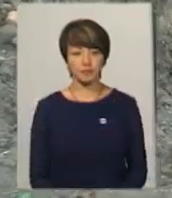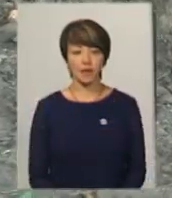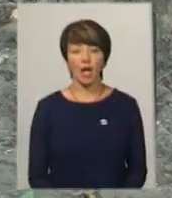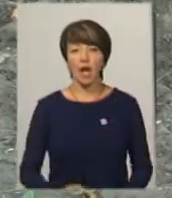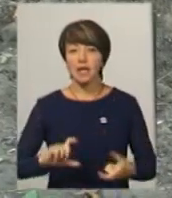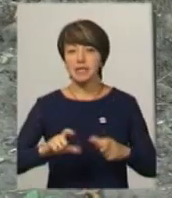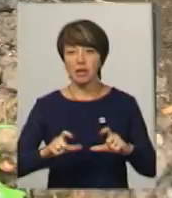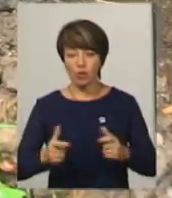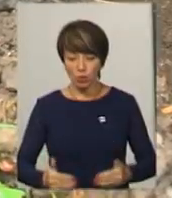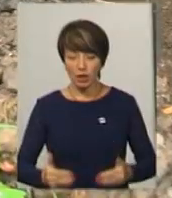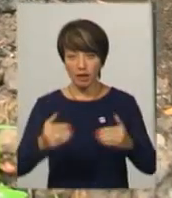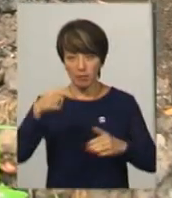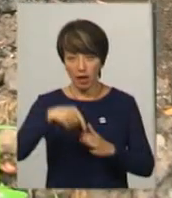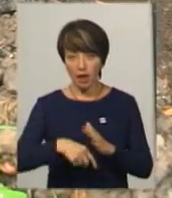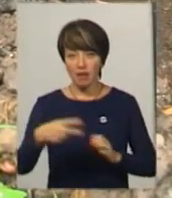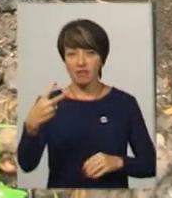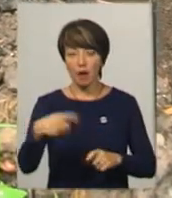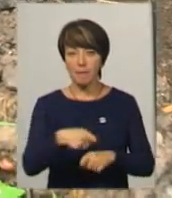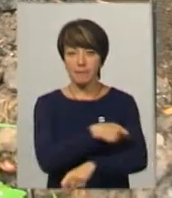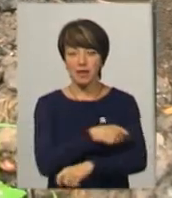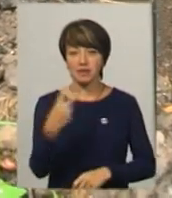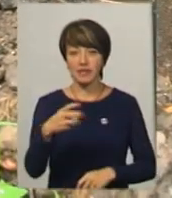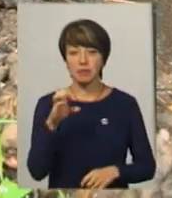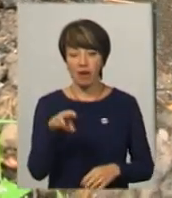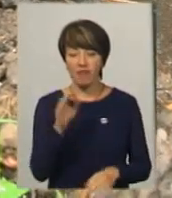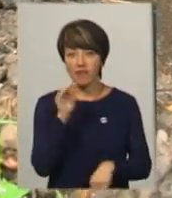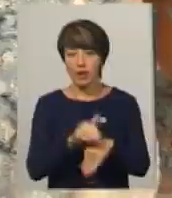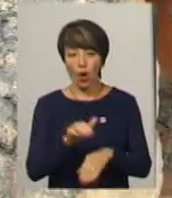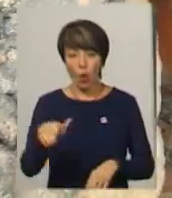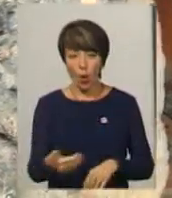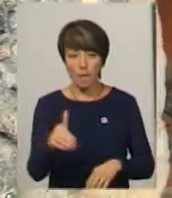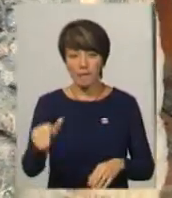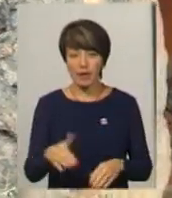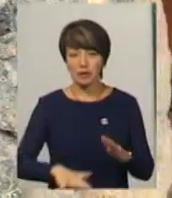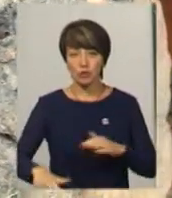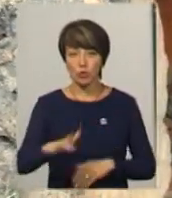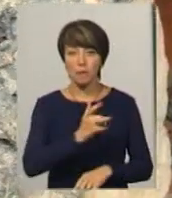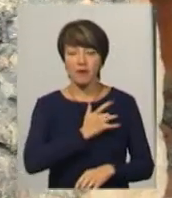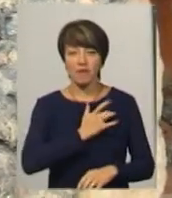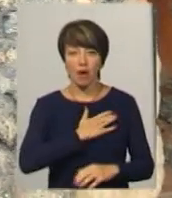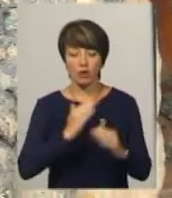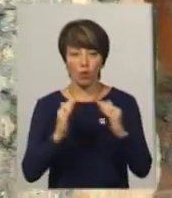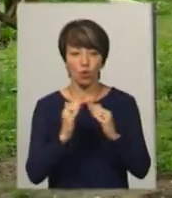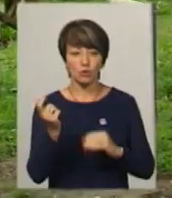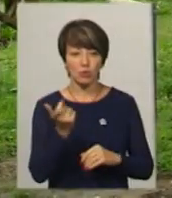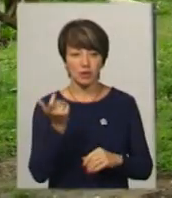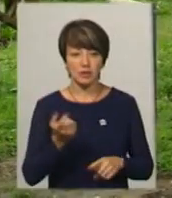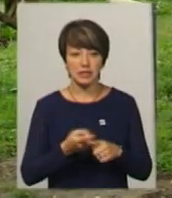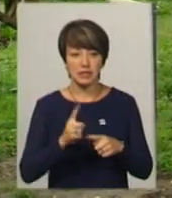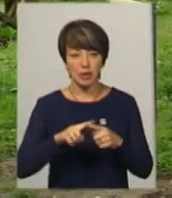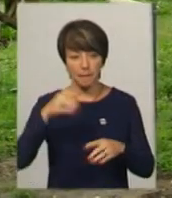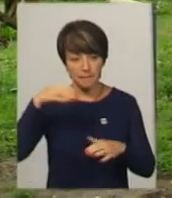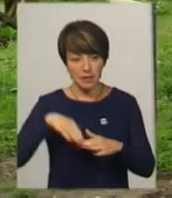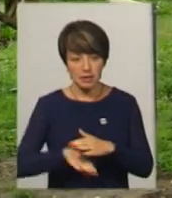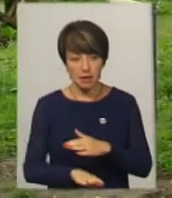Цегляну галерею на глибині 2 метри 20 сантиметрів виявили під час копання септику на території приватного господарства, каже Павло Нечитайло. Це підземна